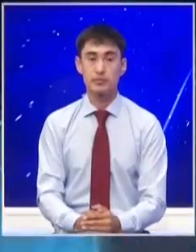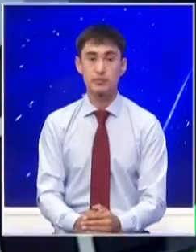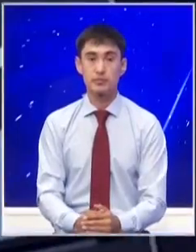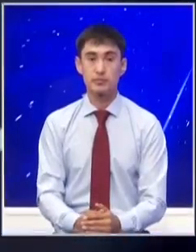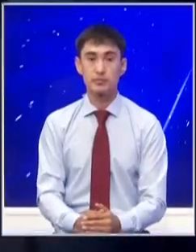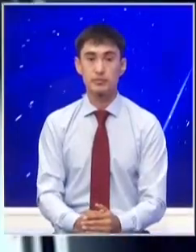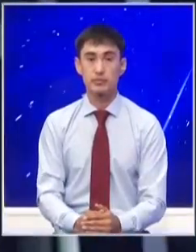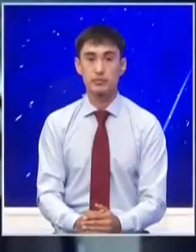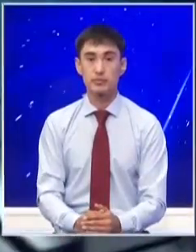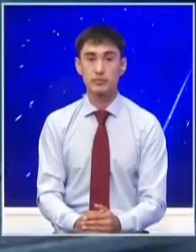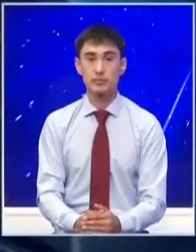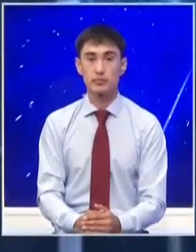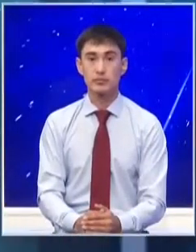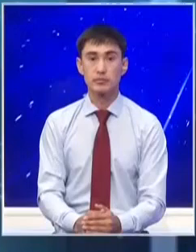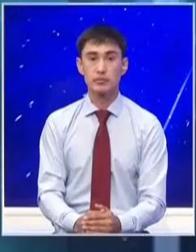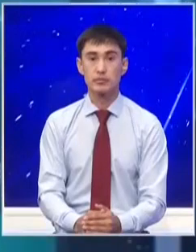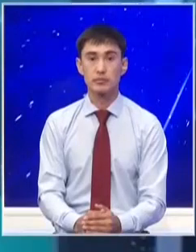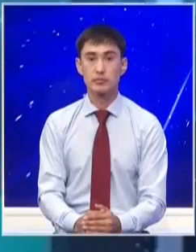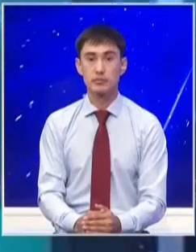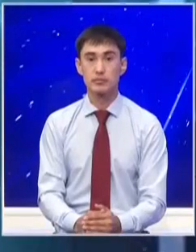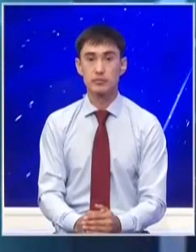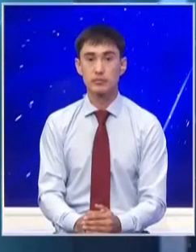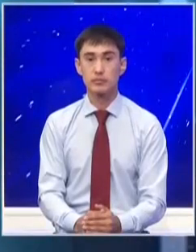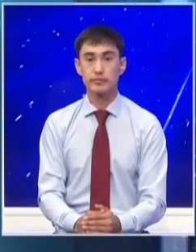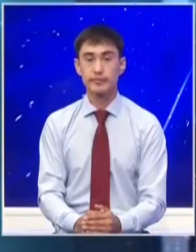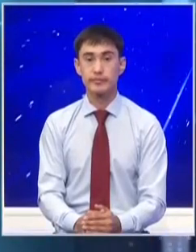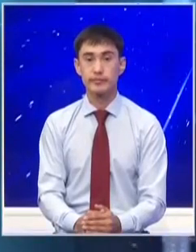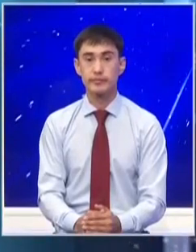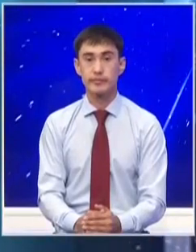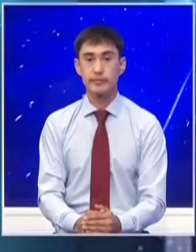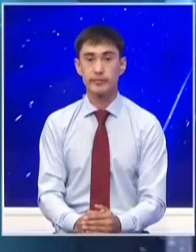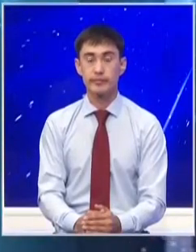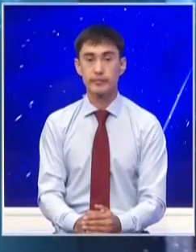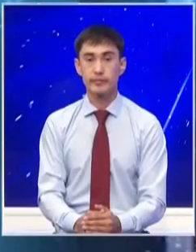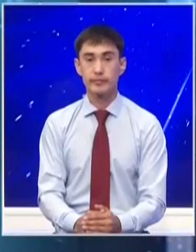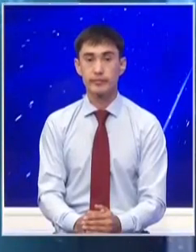Аружан Танеебаева, Гүлжан Кызайбай, Дамир Бисекпаев, телеканал ЖетСу, Алматинская область.